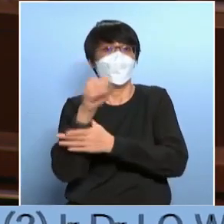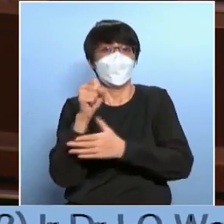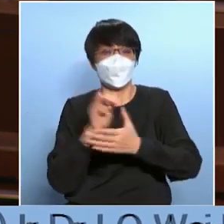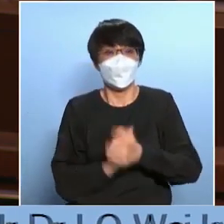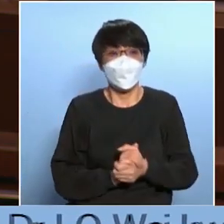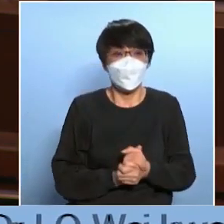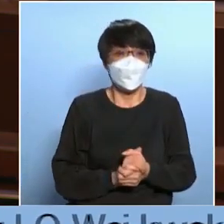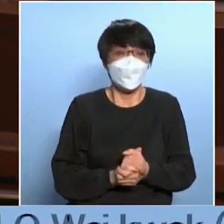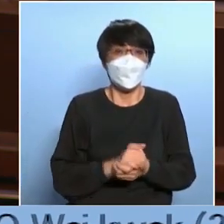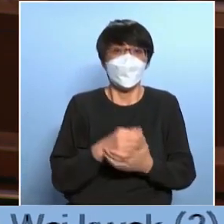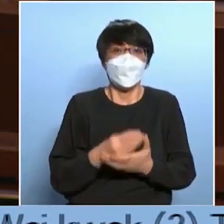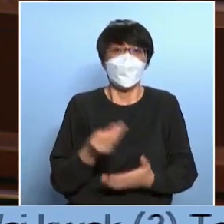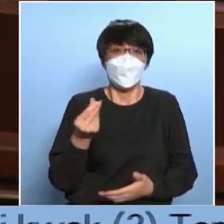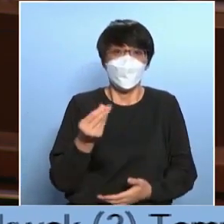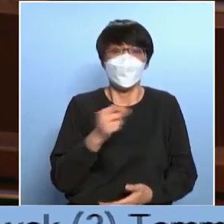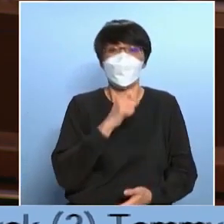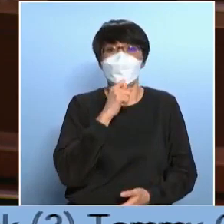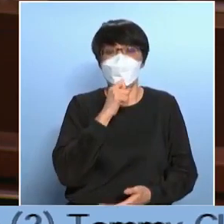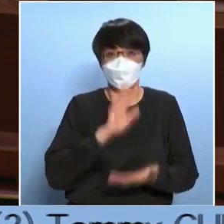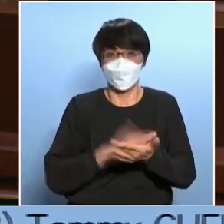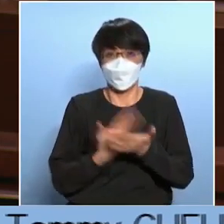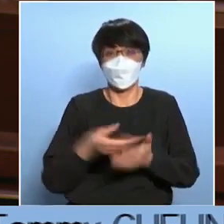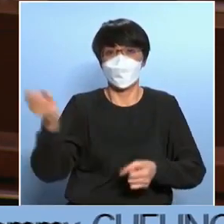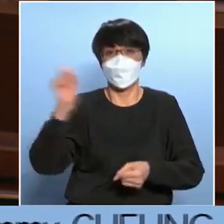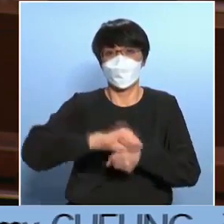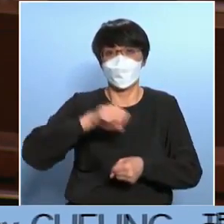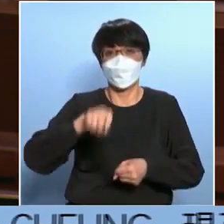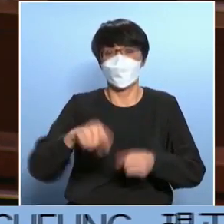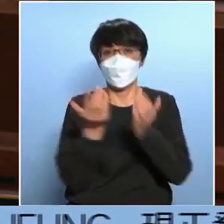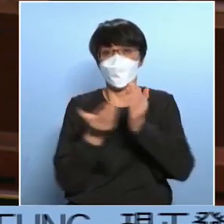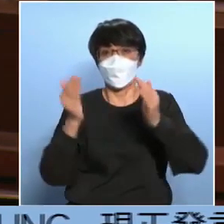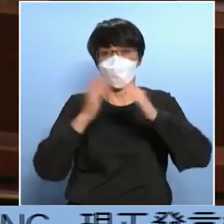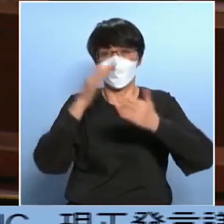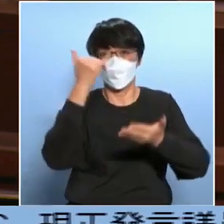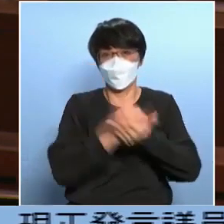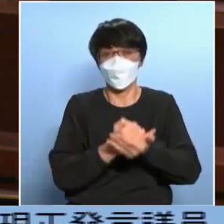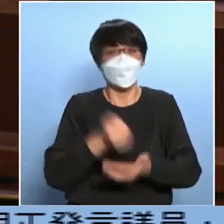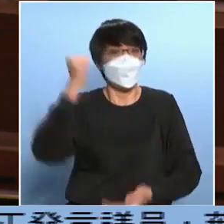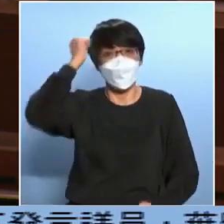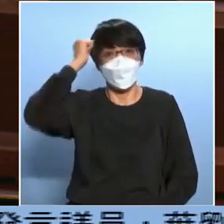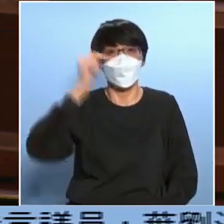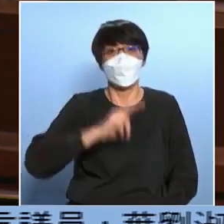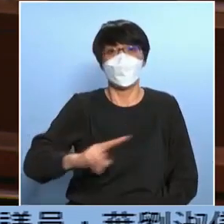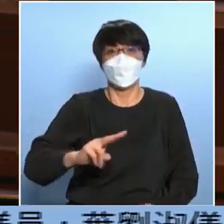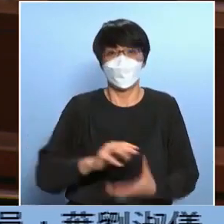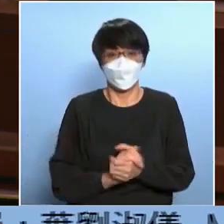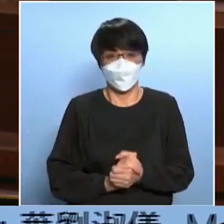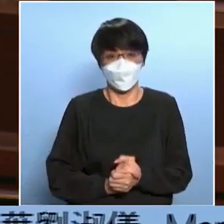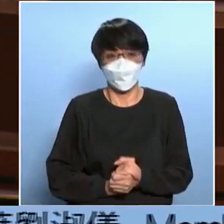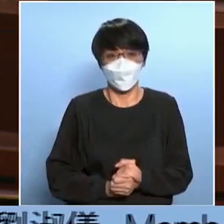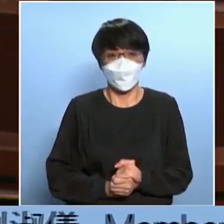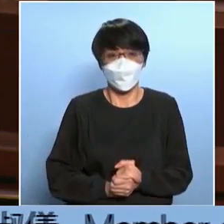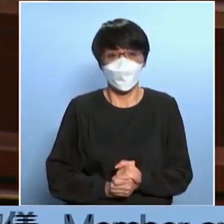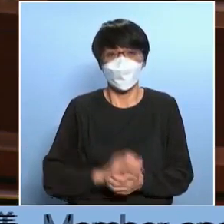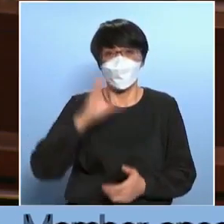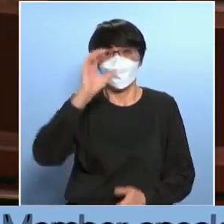就算是有錢都不是容易可以增加個校舍、增加名額的。至於話點解我對